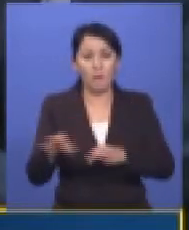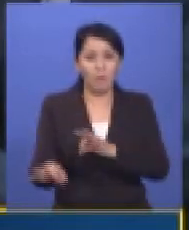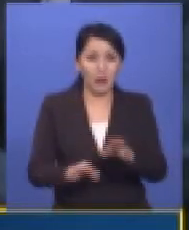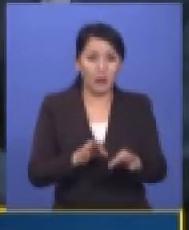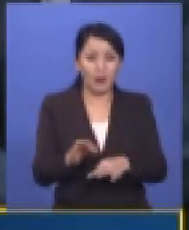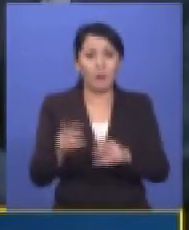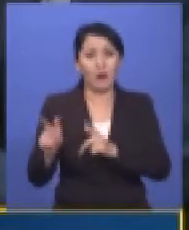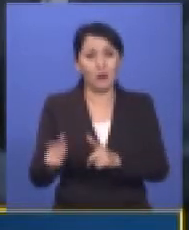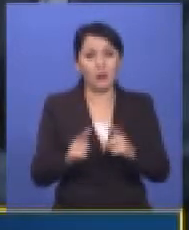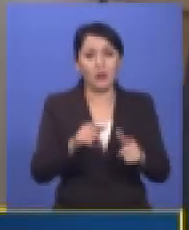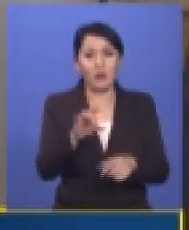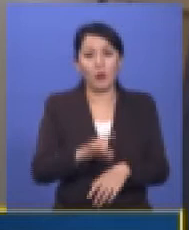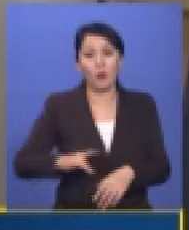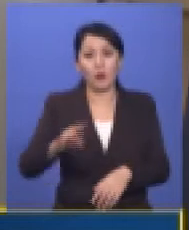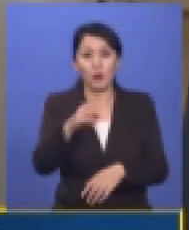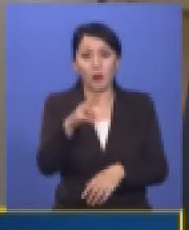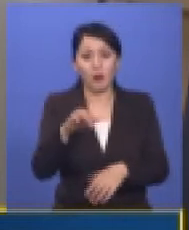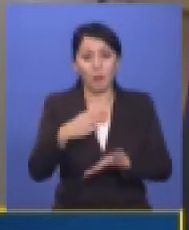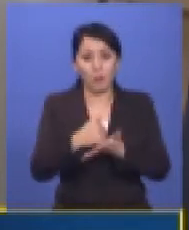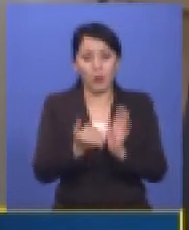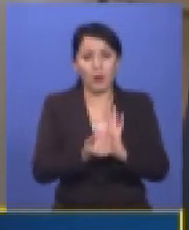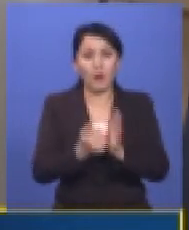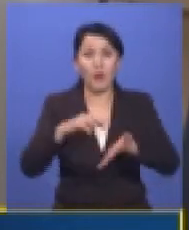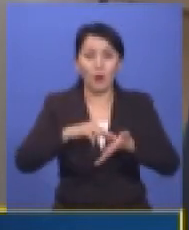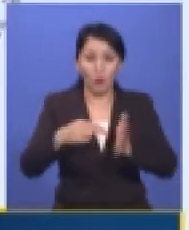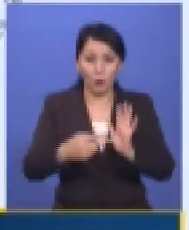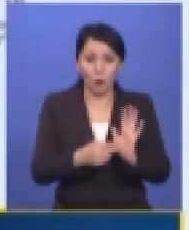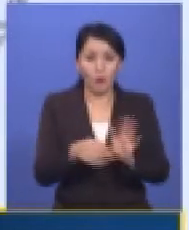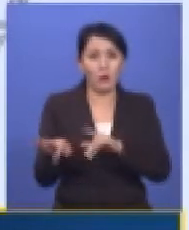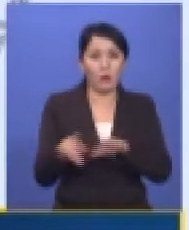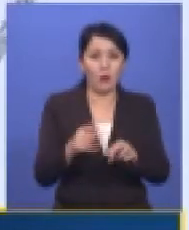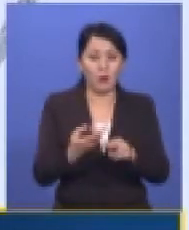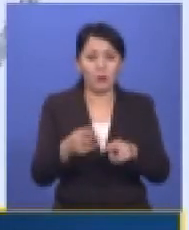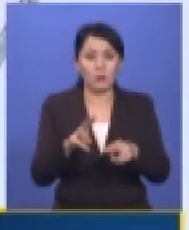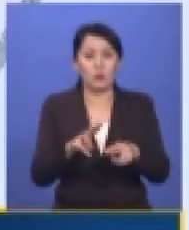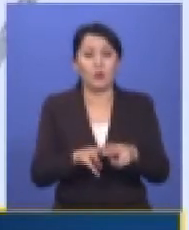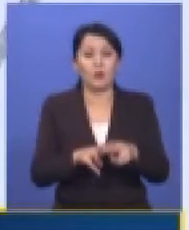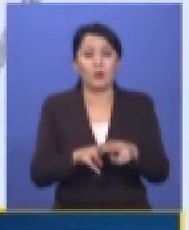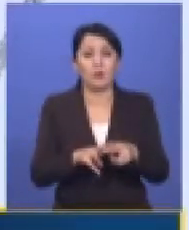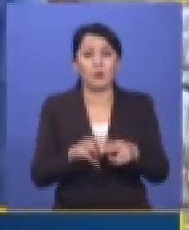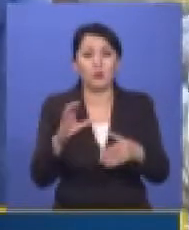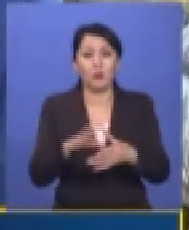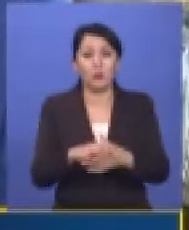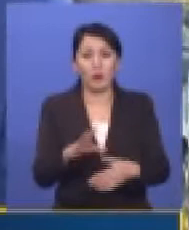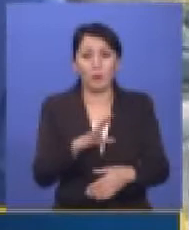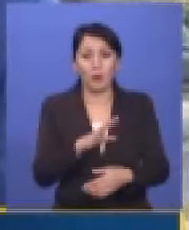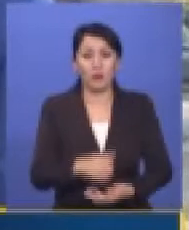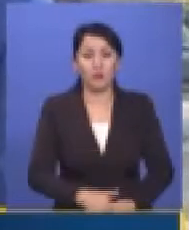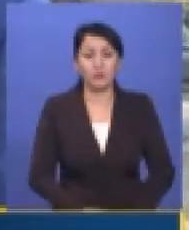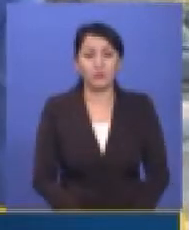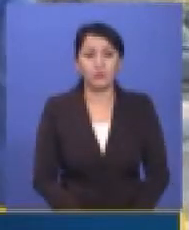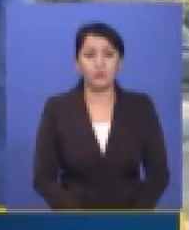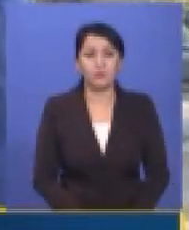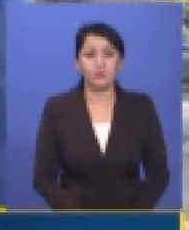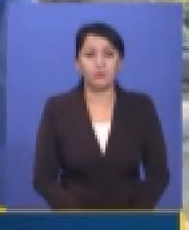әзірленді. Оны өңірлік әкімдіктер бекітті. Ал жоба аясында орындалу қажет іс-шаралар мен жергілікті атқарушы органдар танысты. У нас очень актуальные